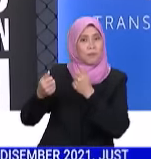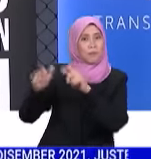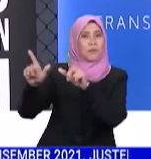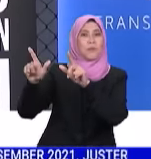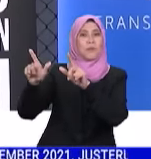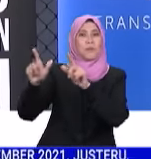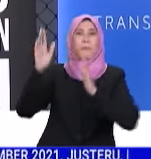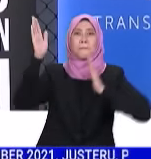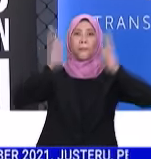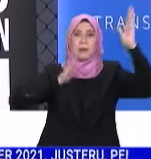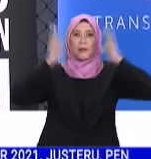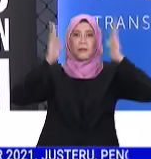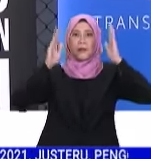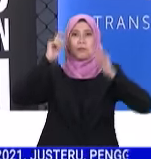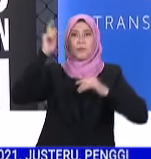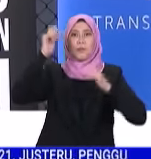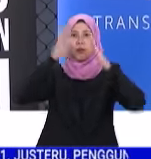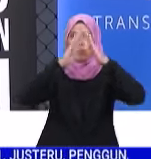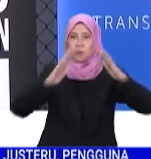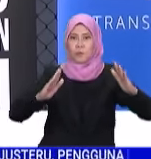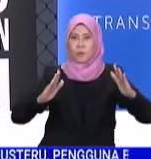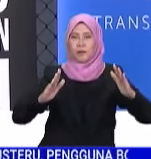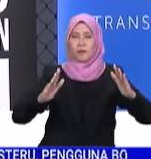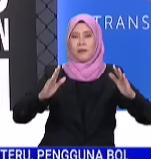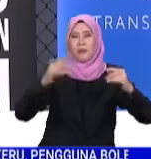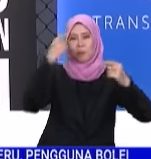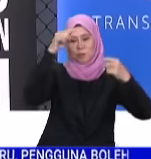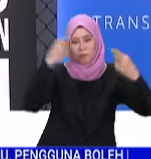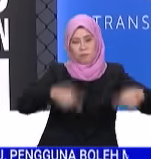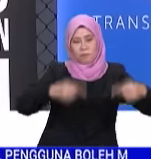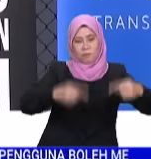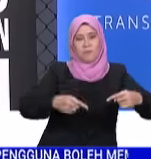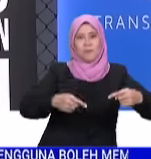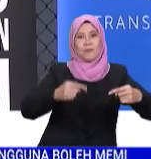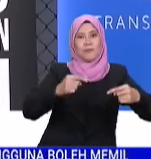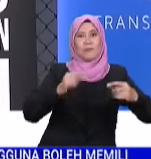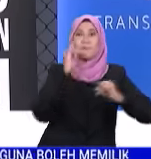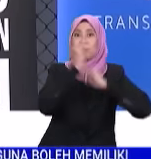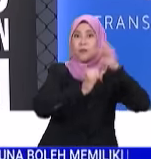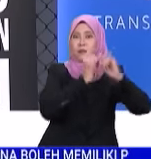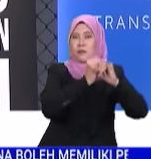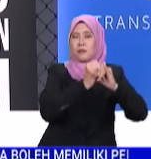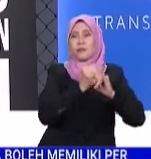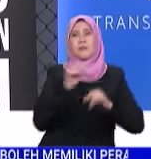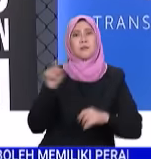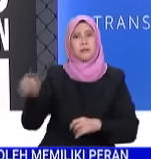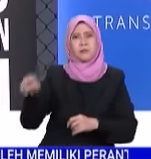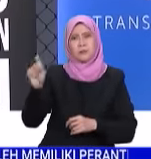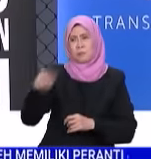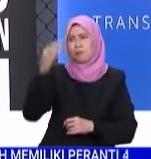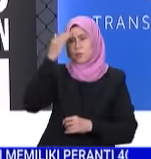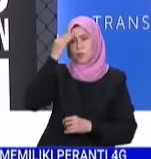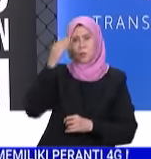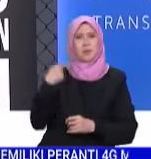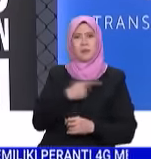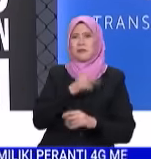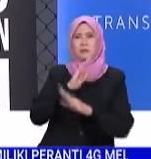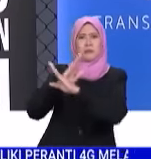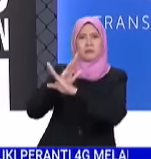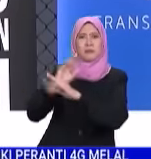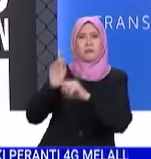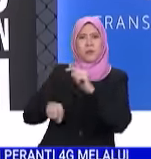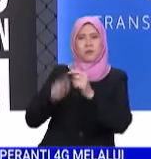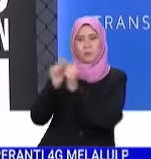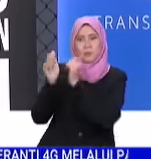meletakkan Malaysia sebagai tuan rumah kepada kejohanan sukan antarabangsa mereka juga patut maklum bahawa kita tidak benarkan